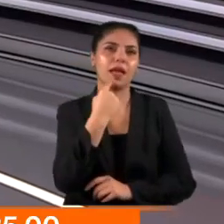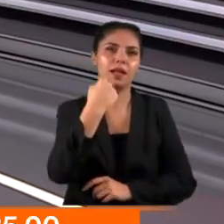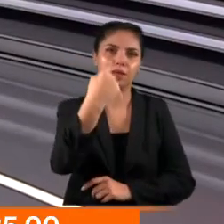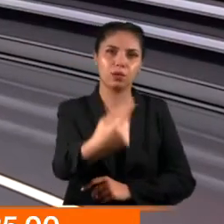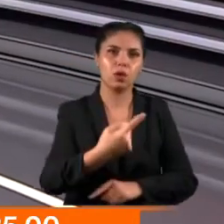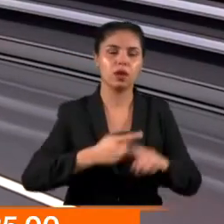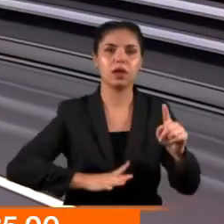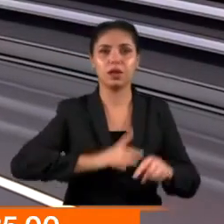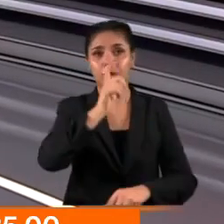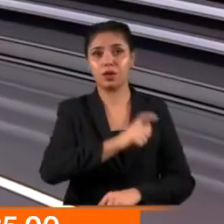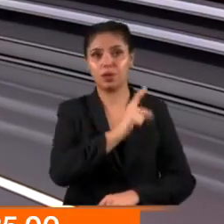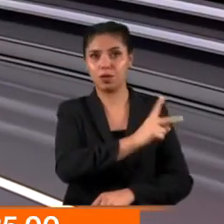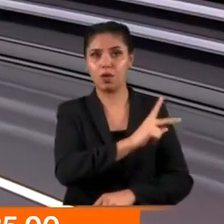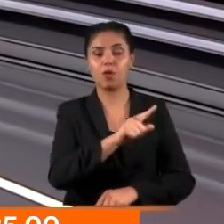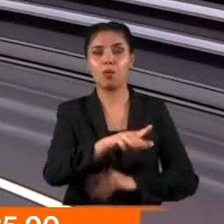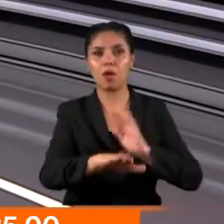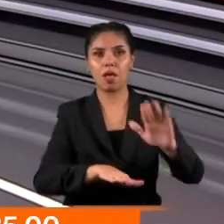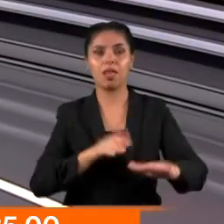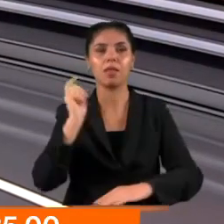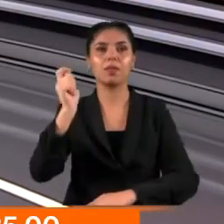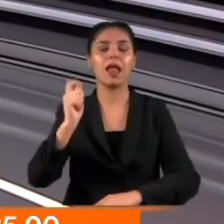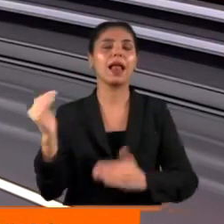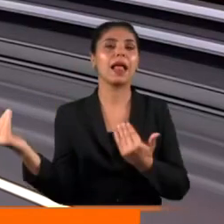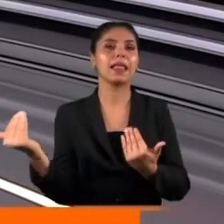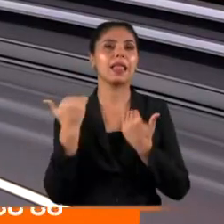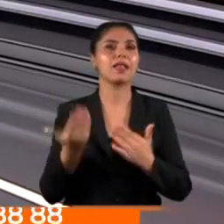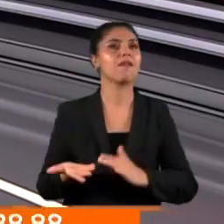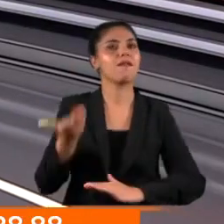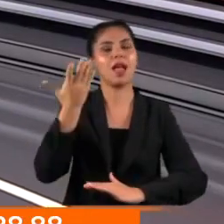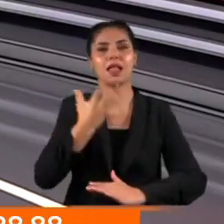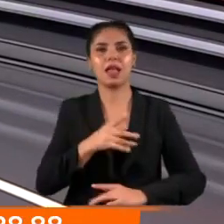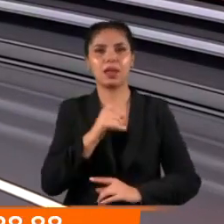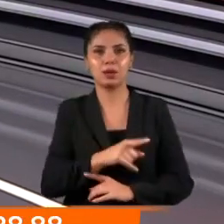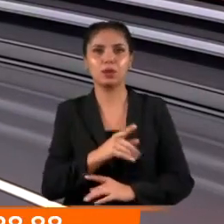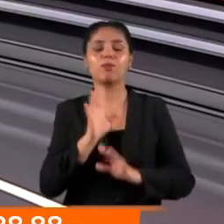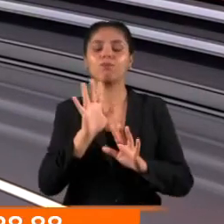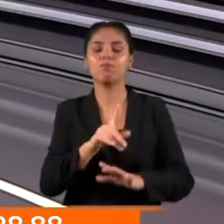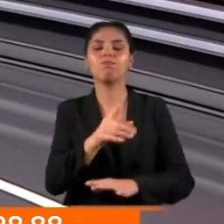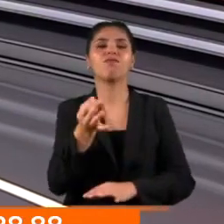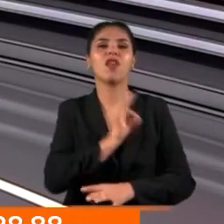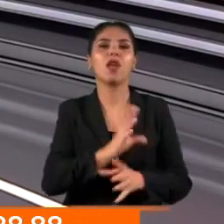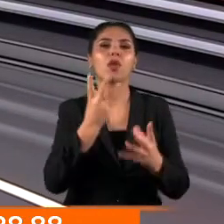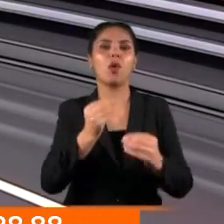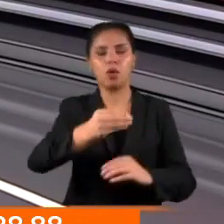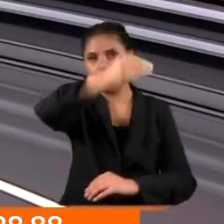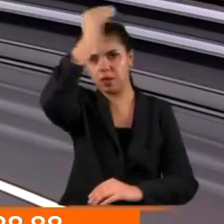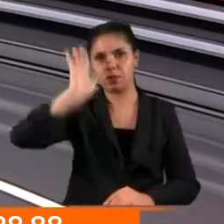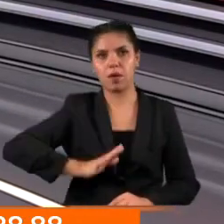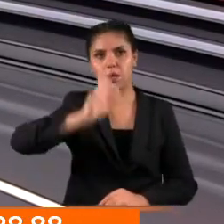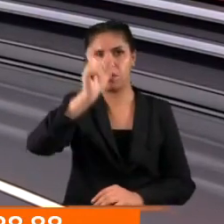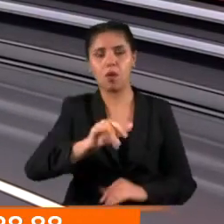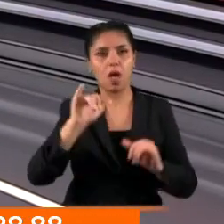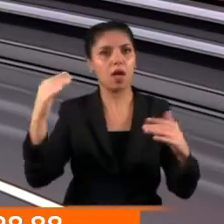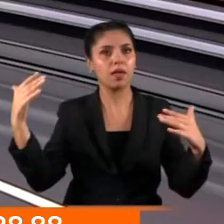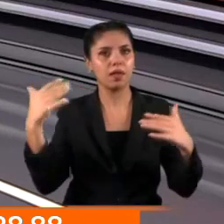Kılıçdaroğlu'nun bu adamı delege desteğini artırma çabası olarak yorumlandı kulislerde ama görünen o ki işe yaramadı İmamoğlu Aynı günün